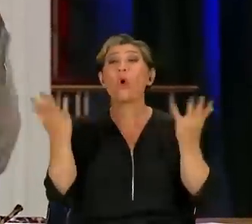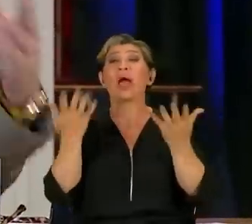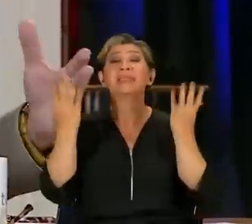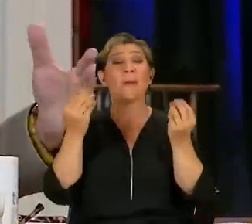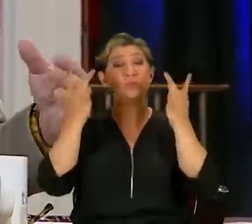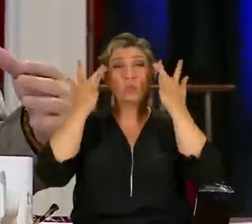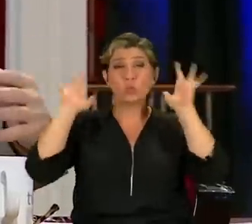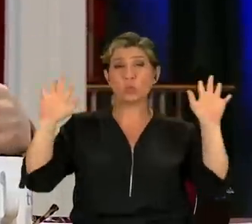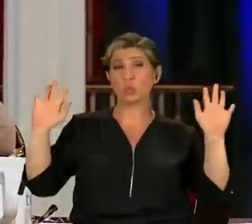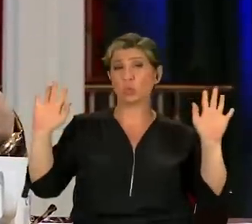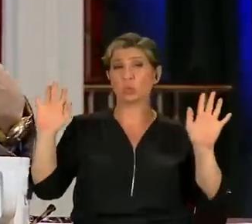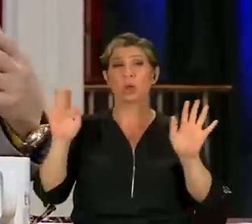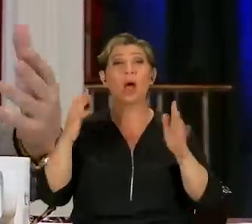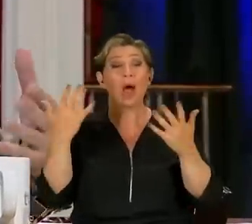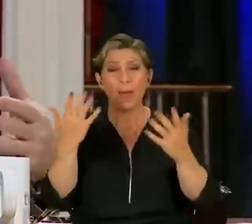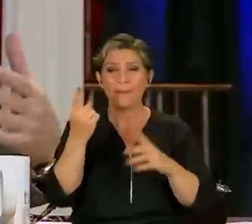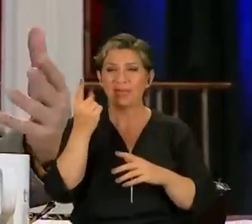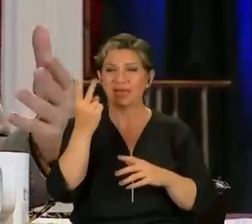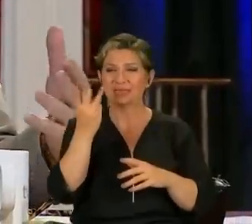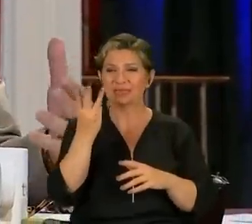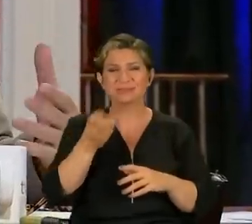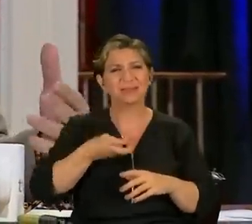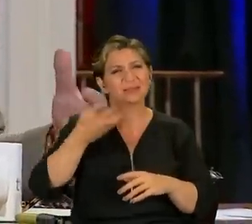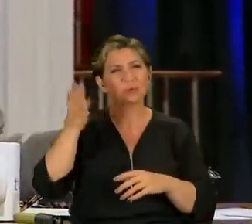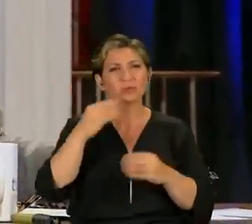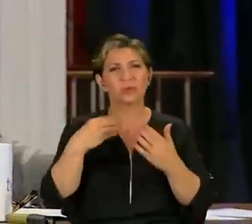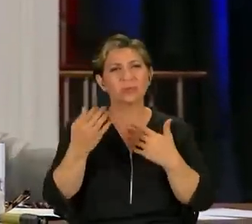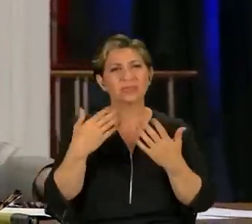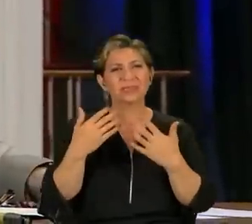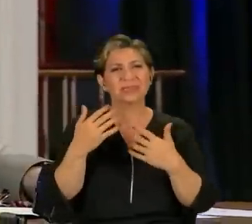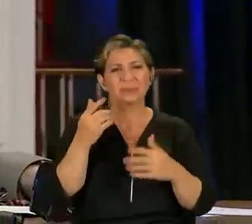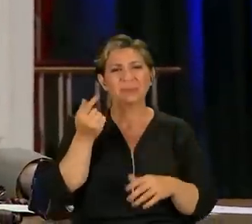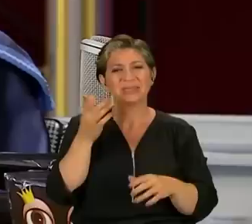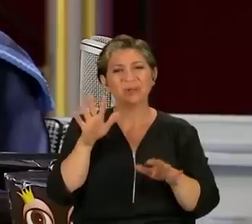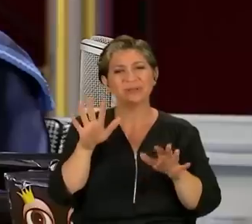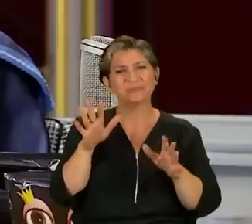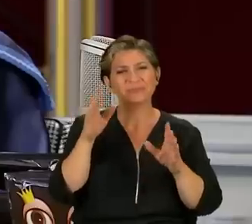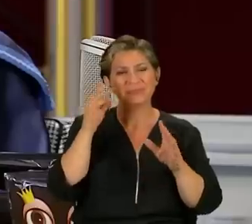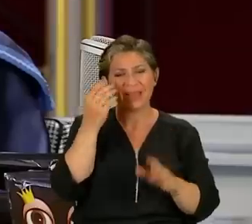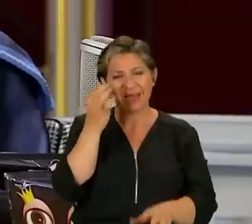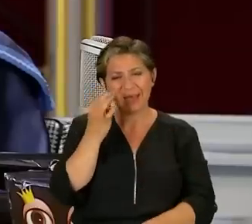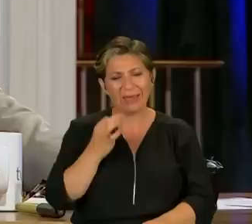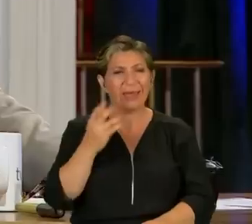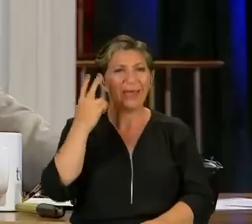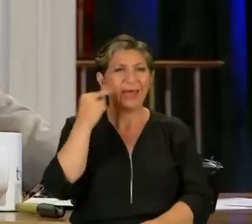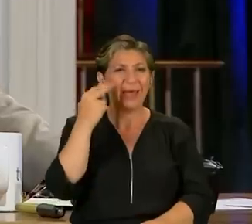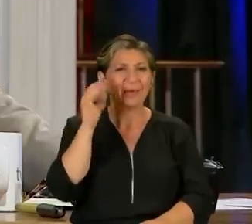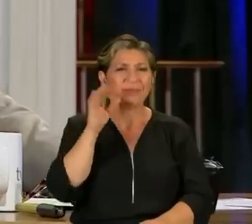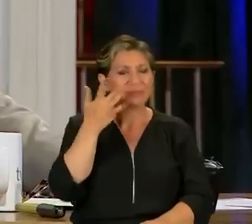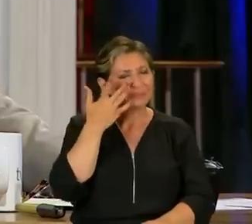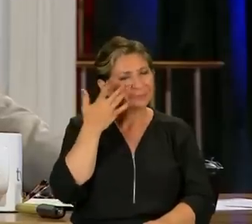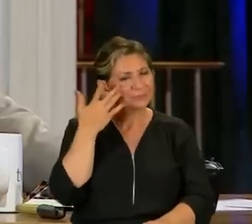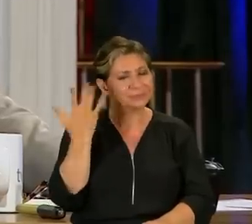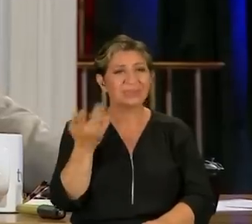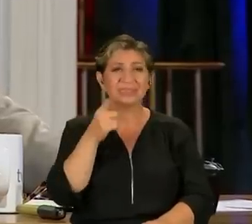o kadar medeni ki diyor falan. Ama aradan bir iki saat geçiyor böyle sohbet falan. Böyle bazen gözü yaşarıyor böyle. Ondan